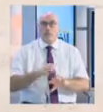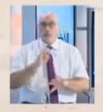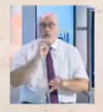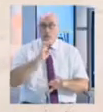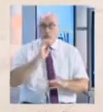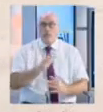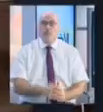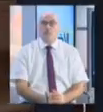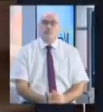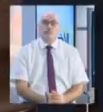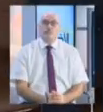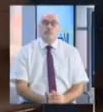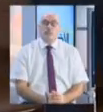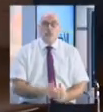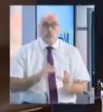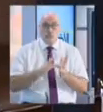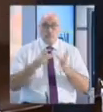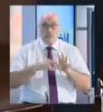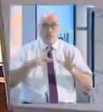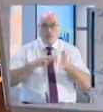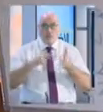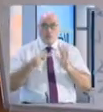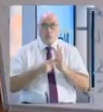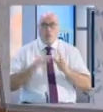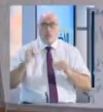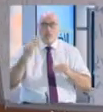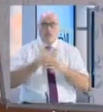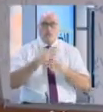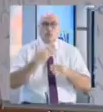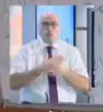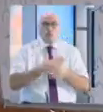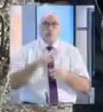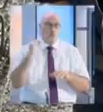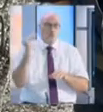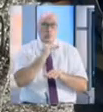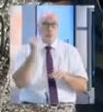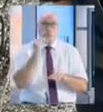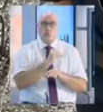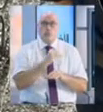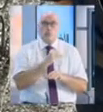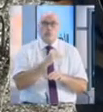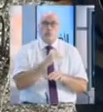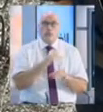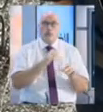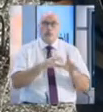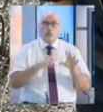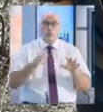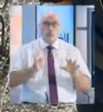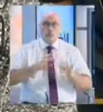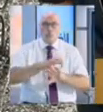تم وضع مخطط تنفيذ الإسعافات حيز الخدمة من طرف السيدة والي